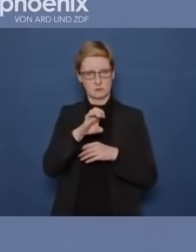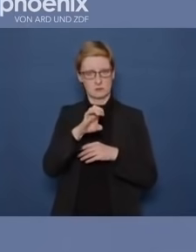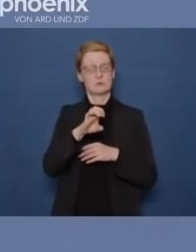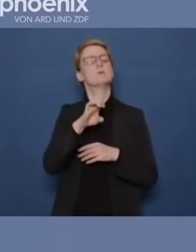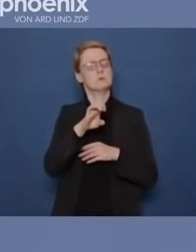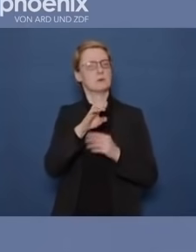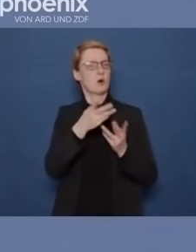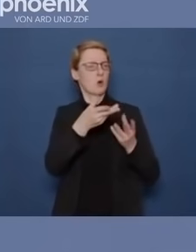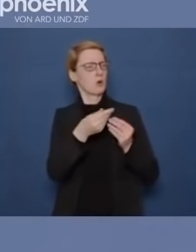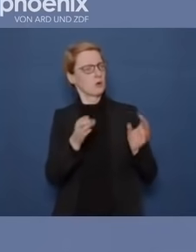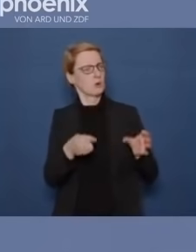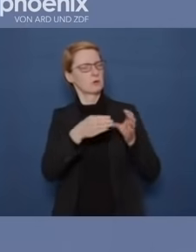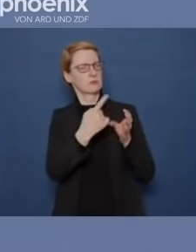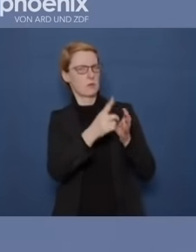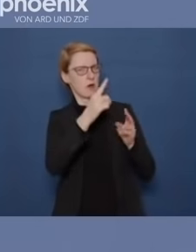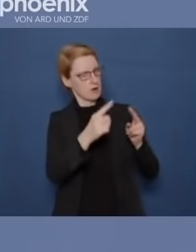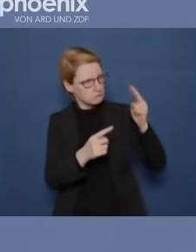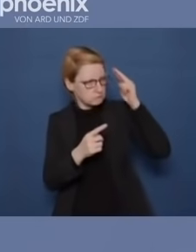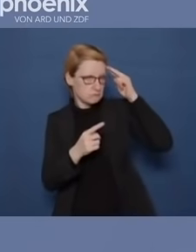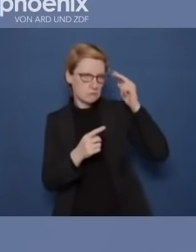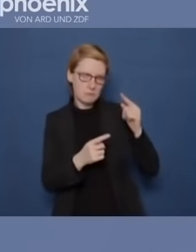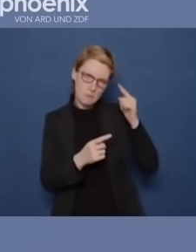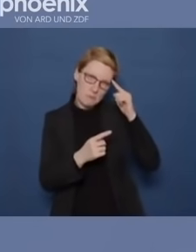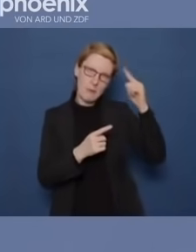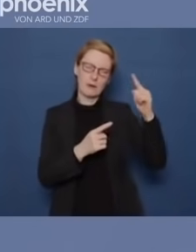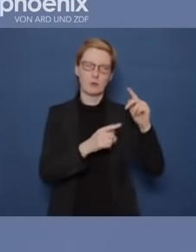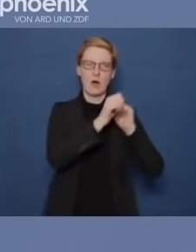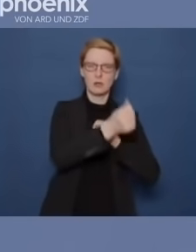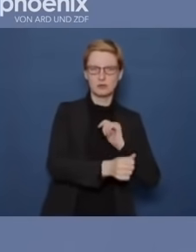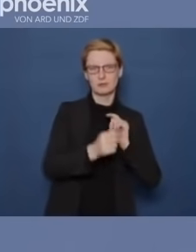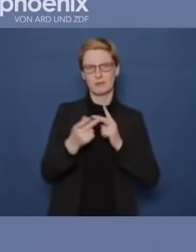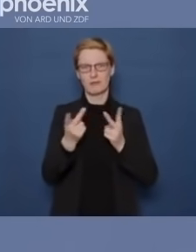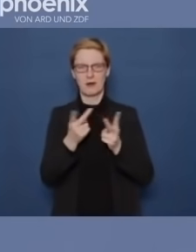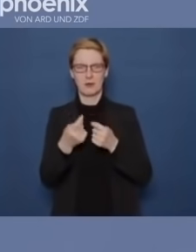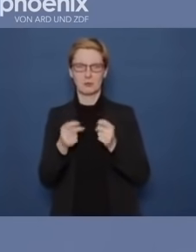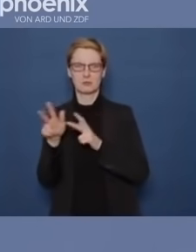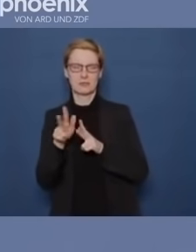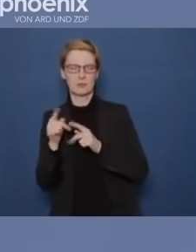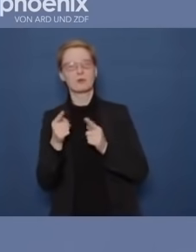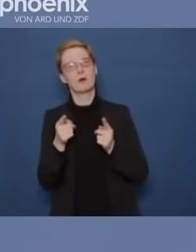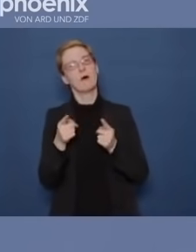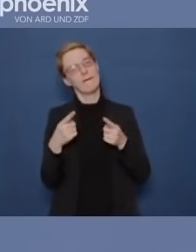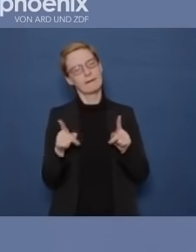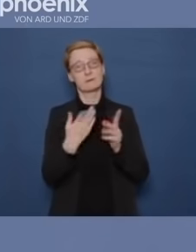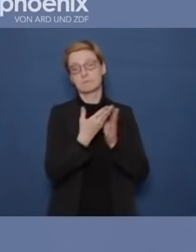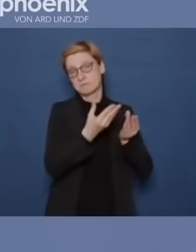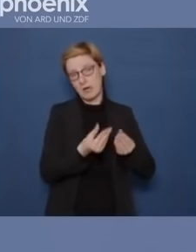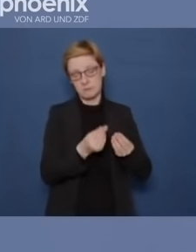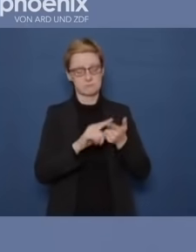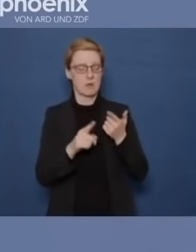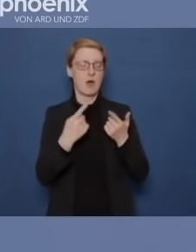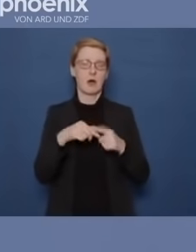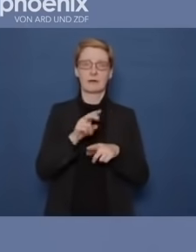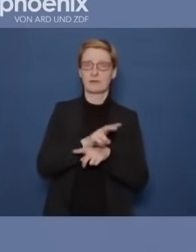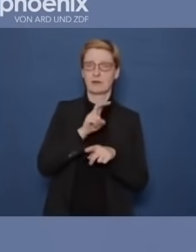sicherlich etwas anders liegt als die Bundesregierung. Es hat Gespräche auch mit anderen Vertretern